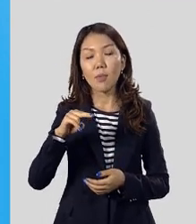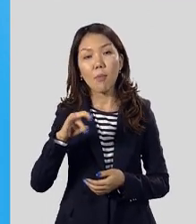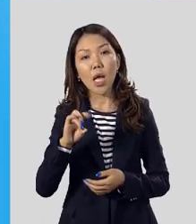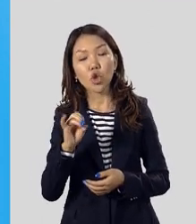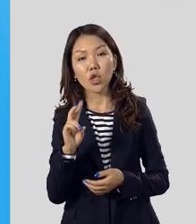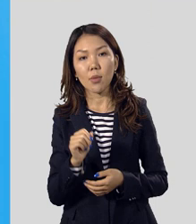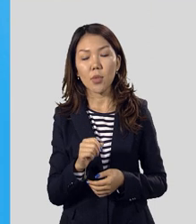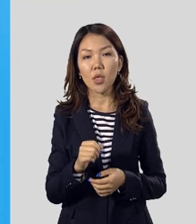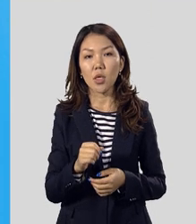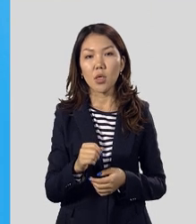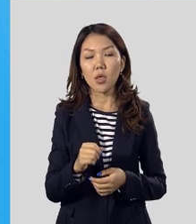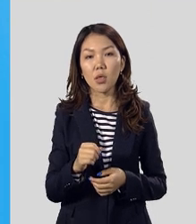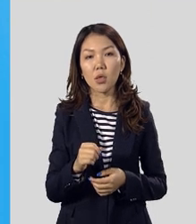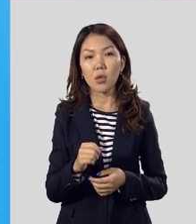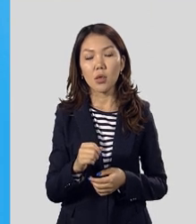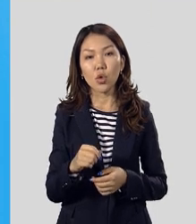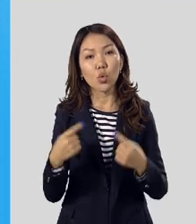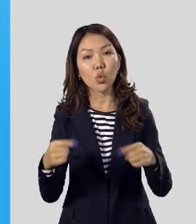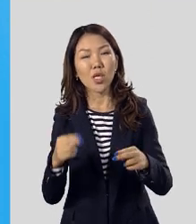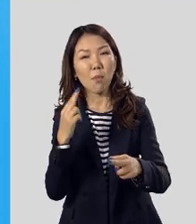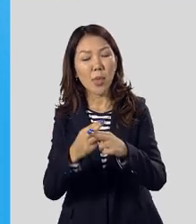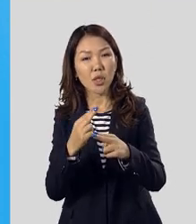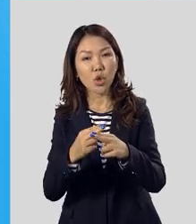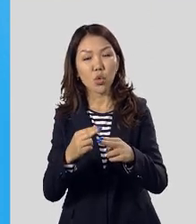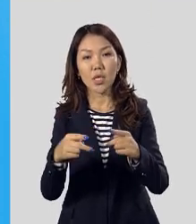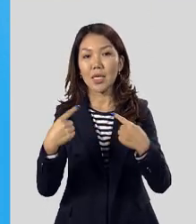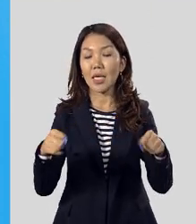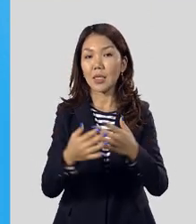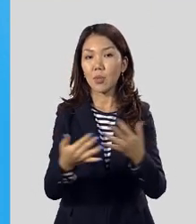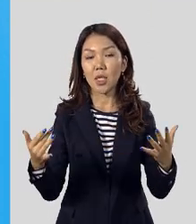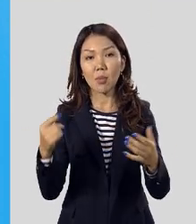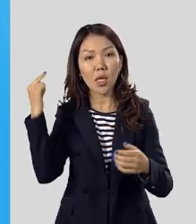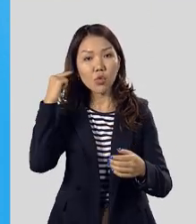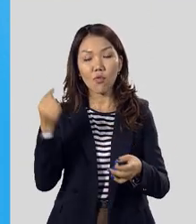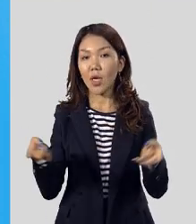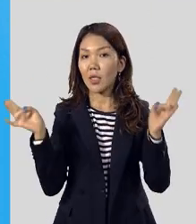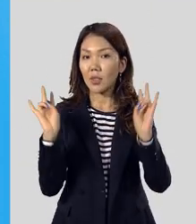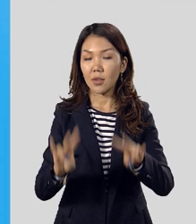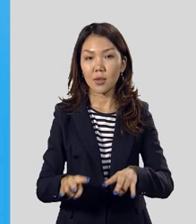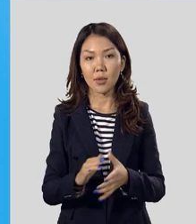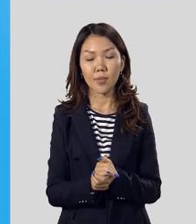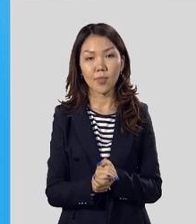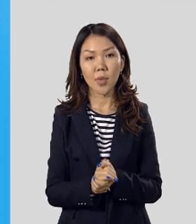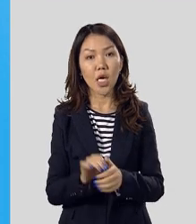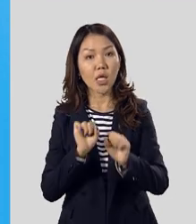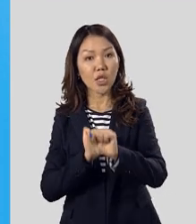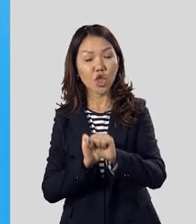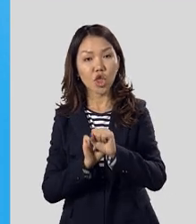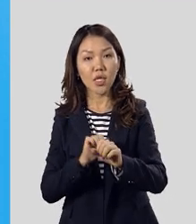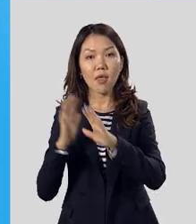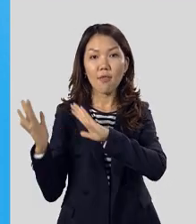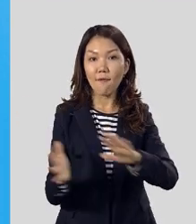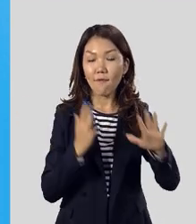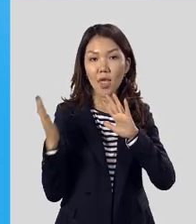посторонние предметы, чтобы не повредить барабанную перепонку. Защищать уши от ветра. Также